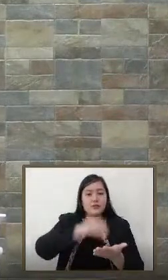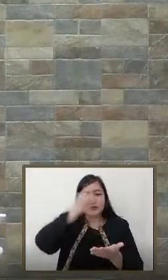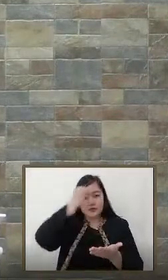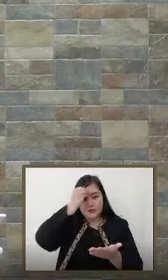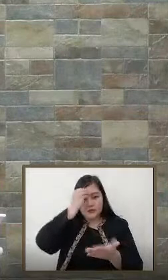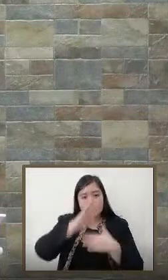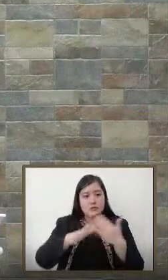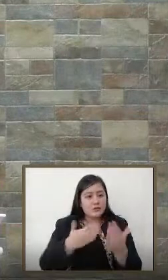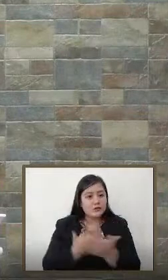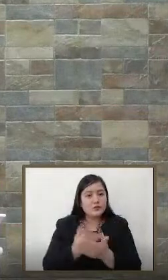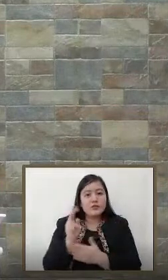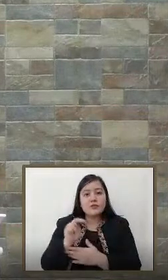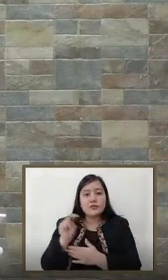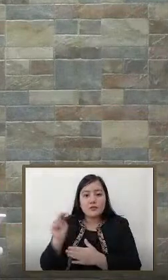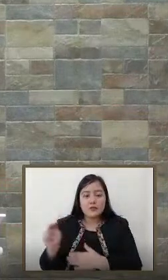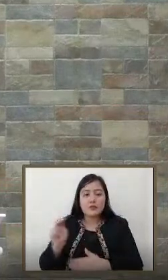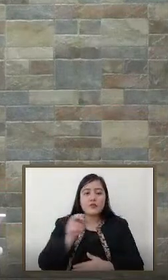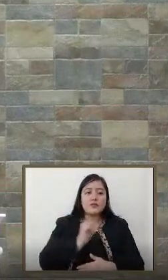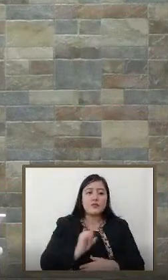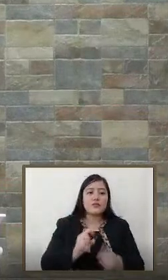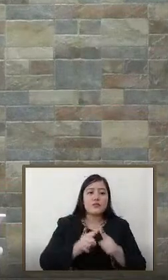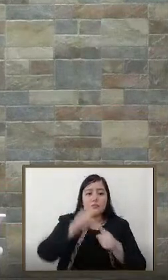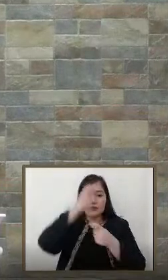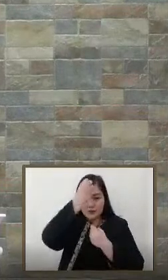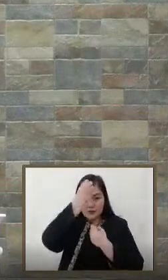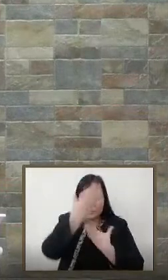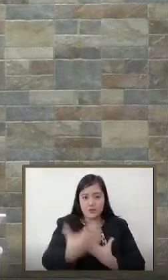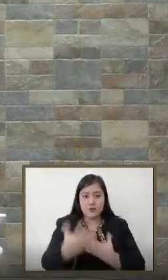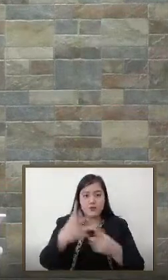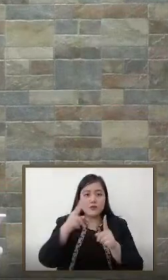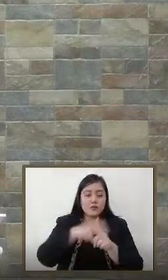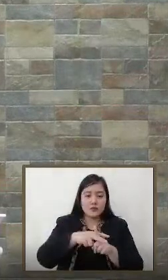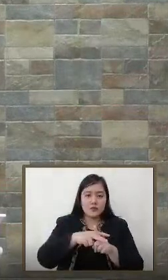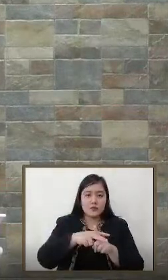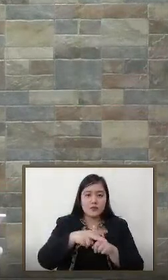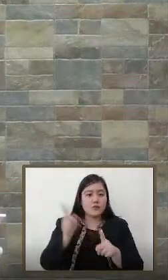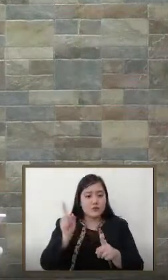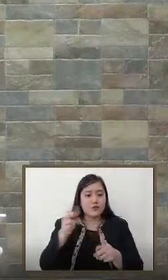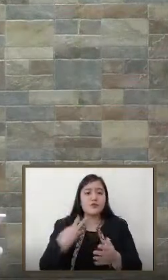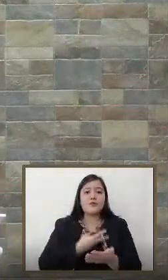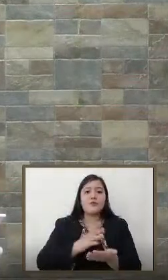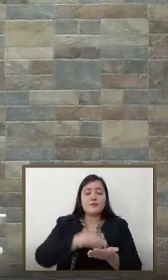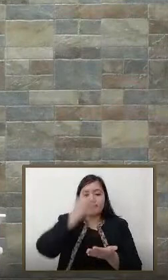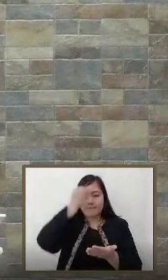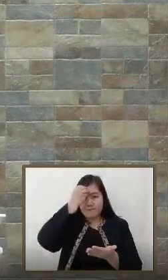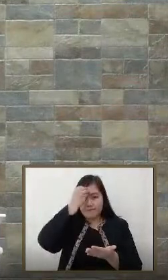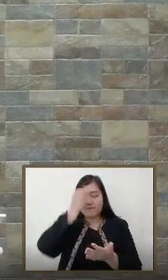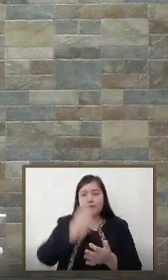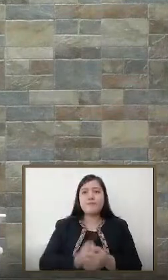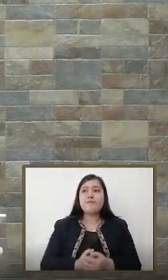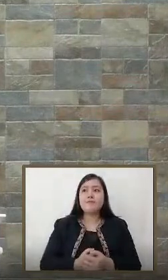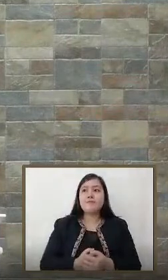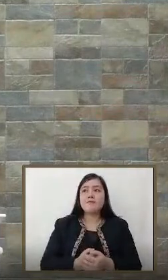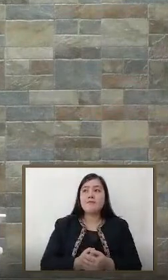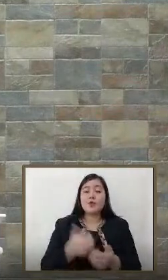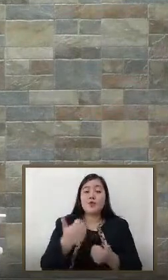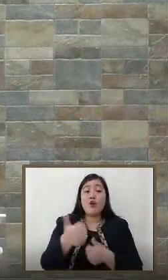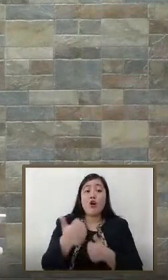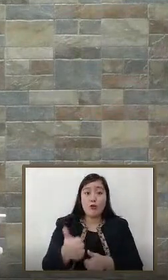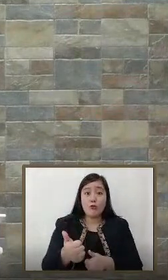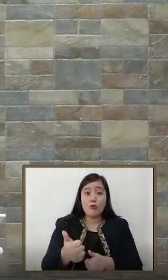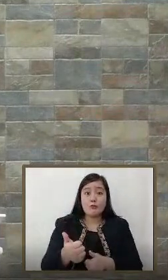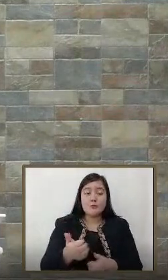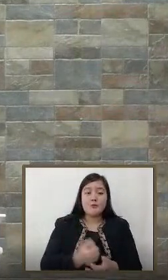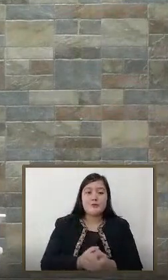what? Yung ating pagsunod at yung application na ating nababasa at sinusunod.